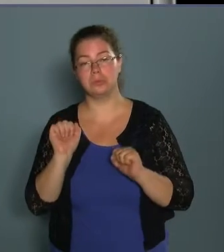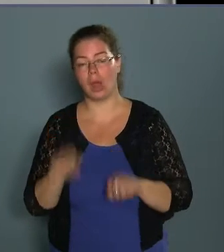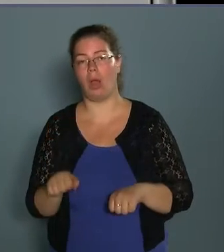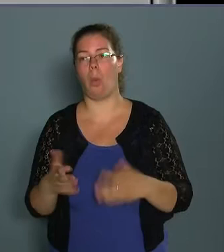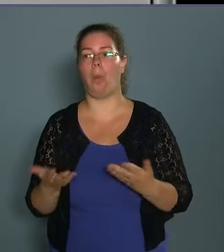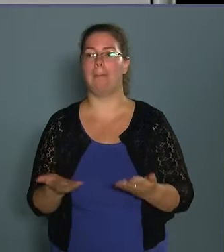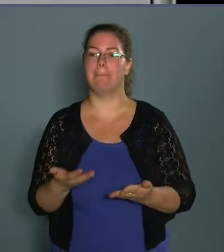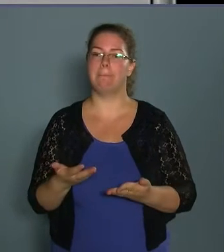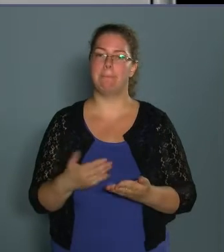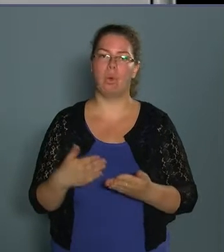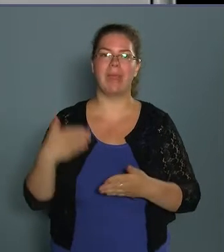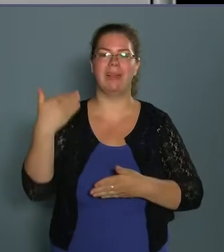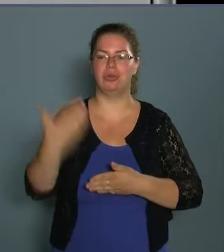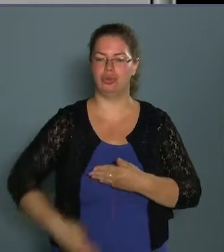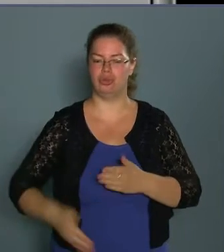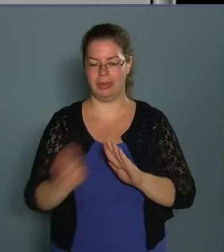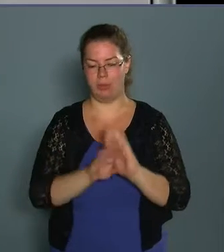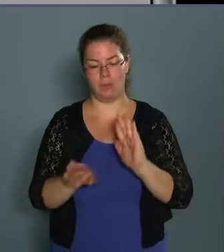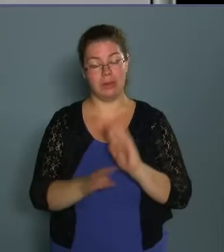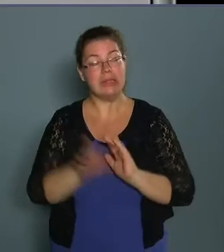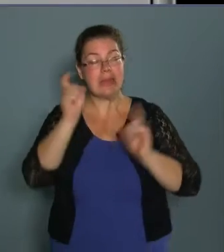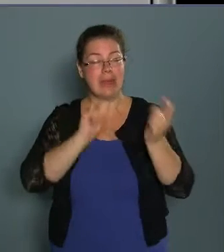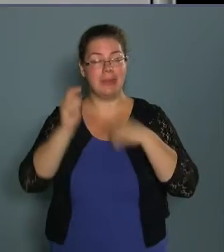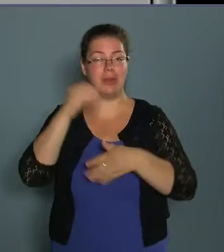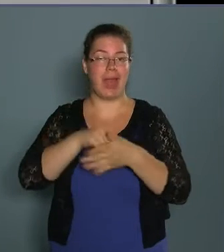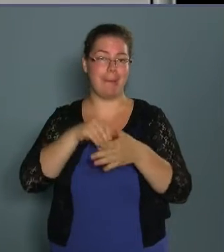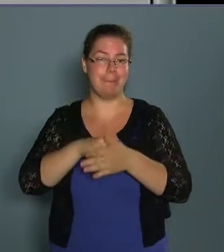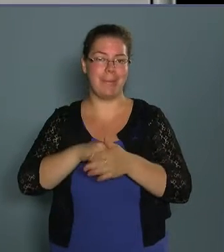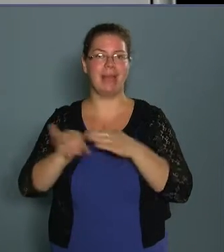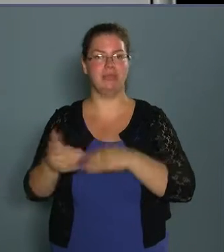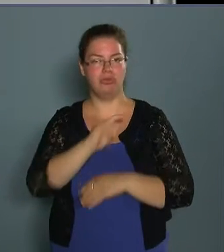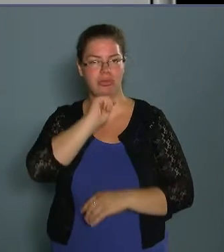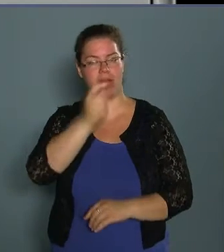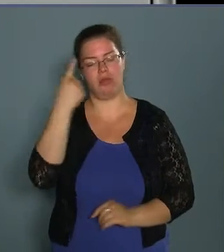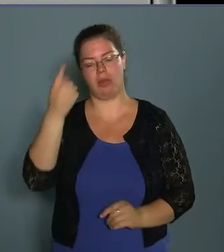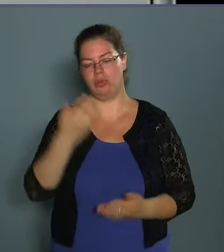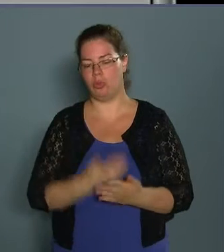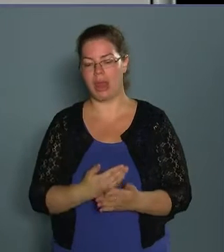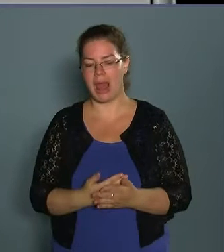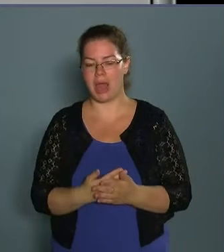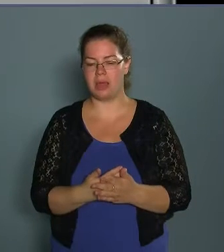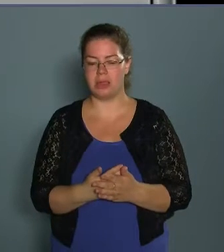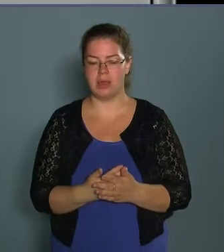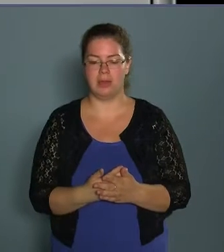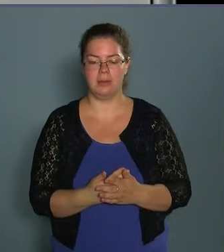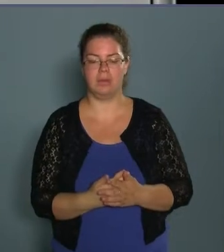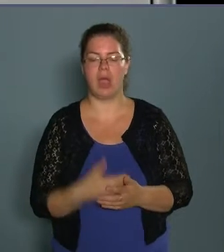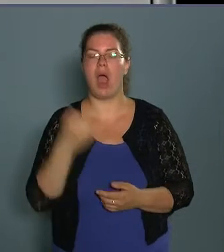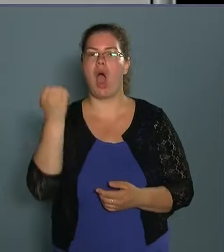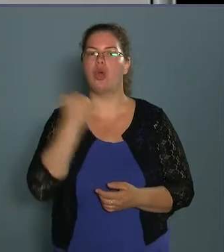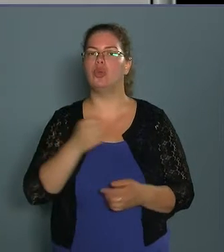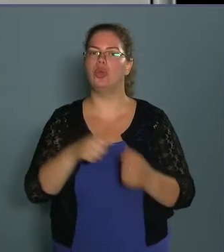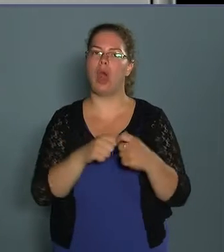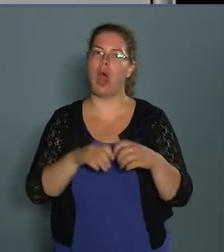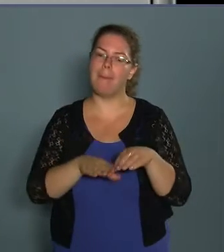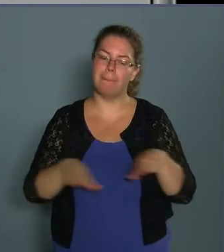komoly előttünk álló feladat, reméljük, hogy ebben is sikeresek tudunk lenni. A